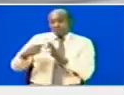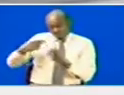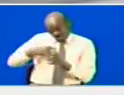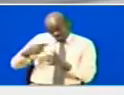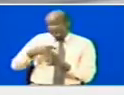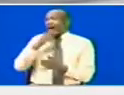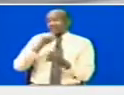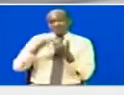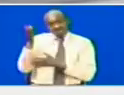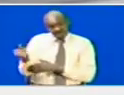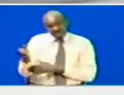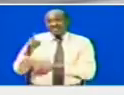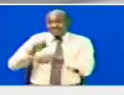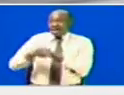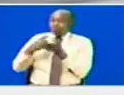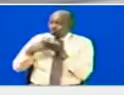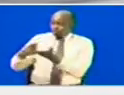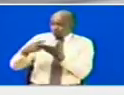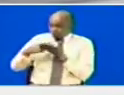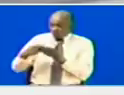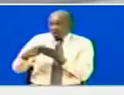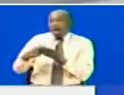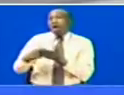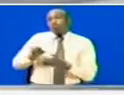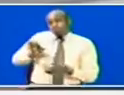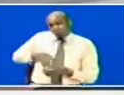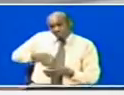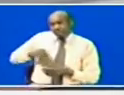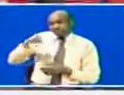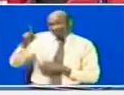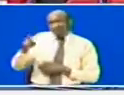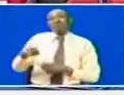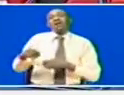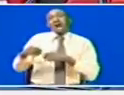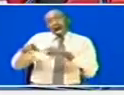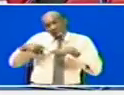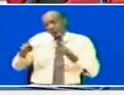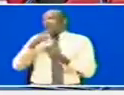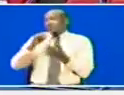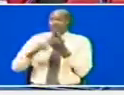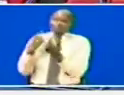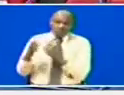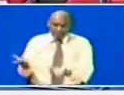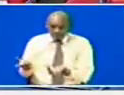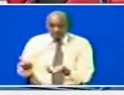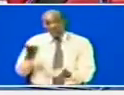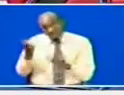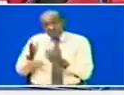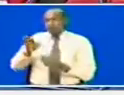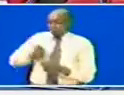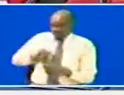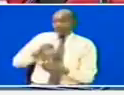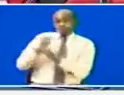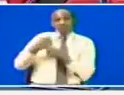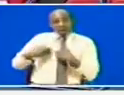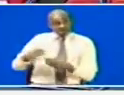nyumbani pale. Wanapozungumza katika ule usawa, mwanamke anampaje mume nafasi yake? Kwa sababu kuna mwanamke yeye anapata kazi yake